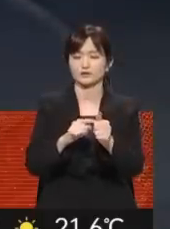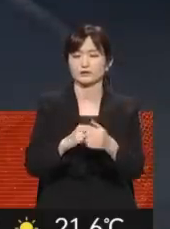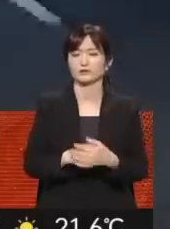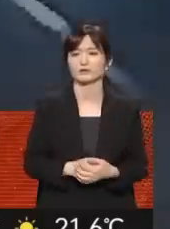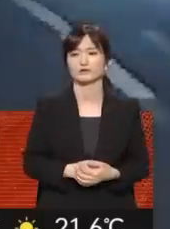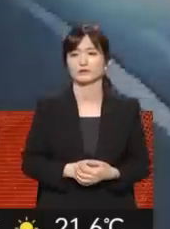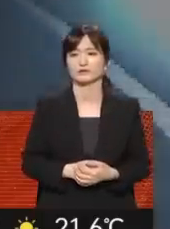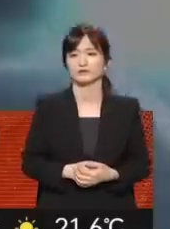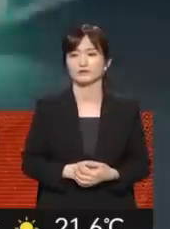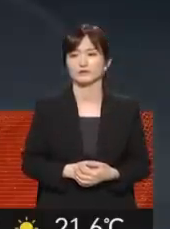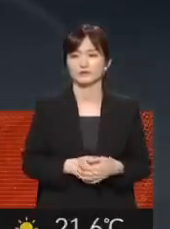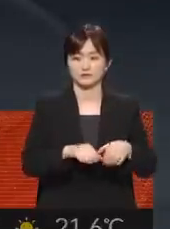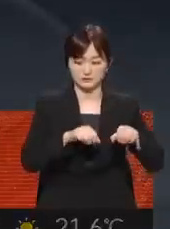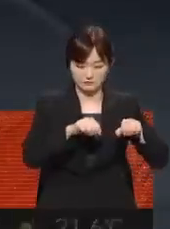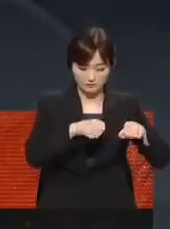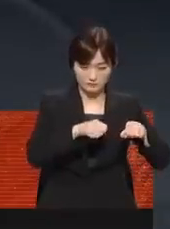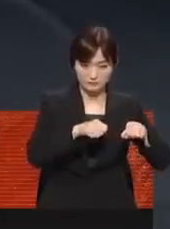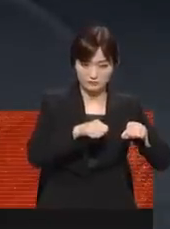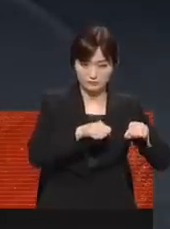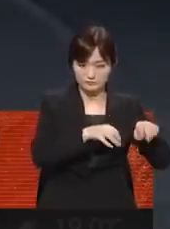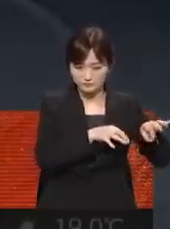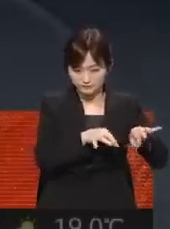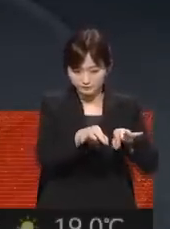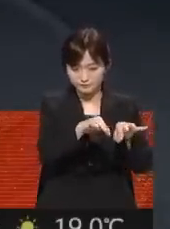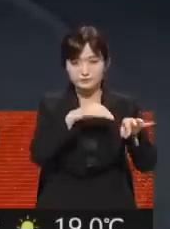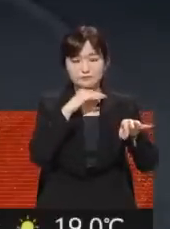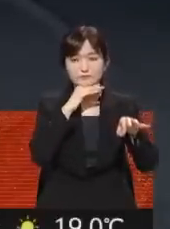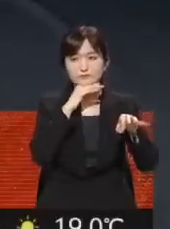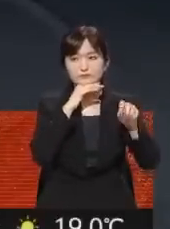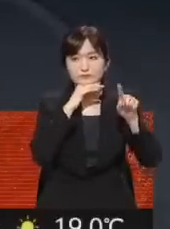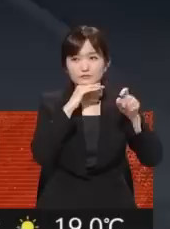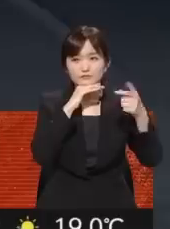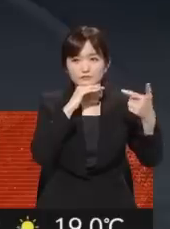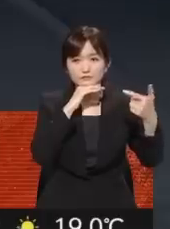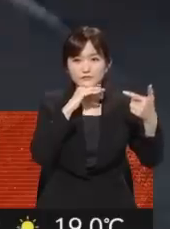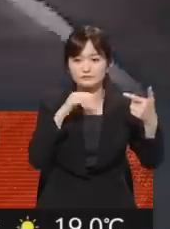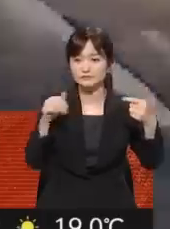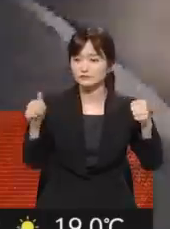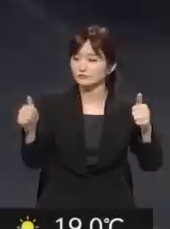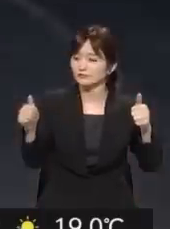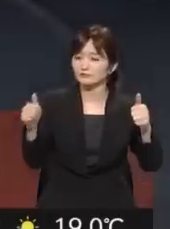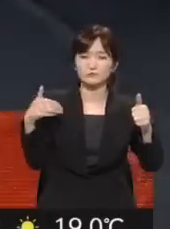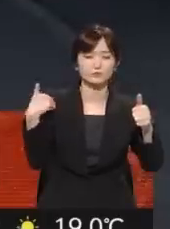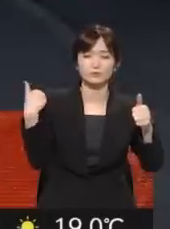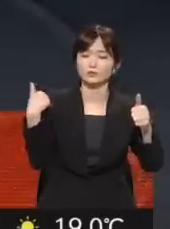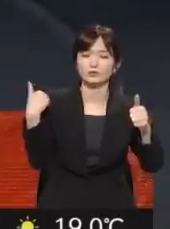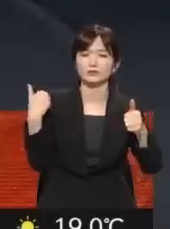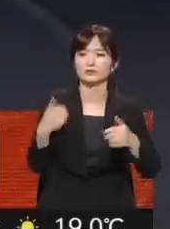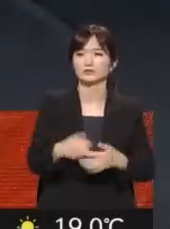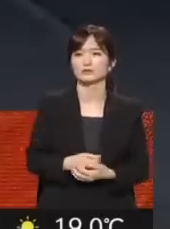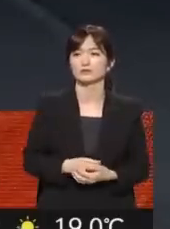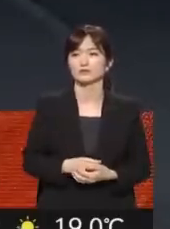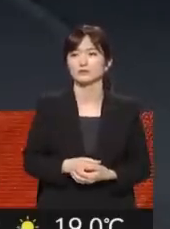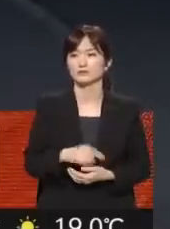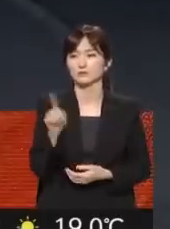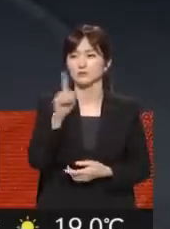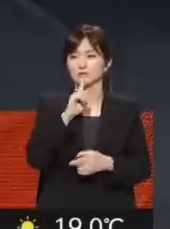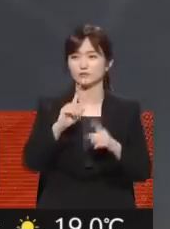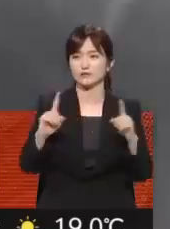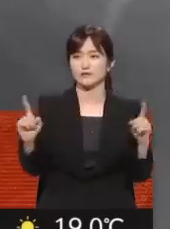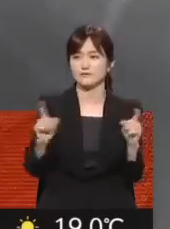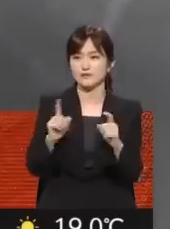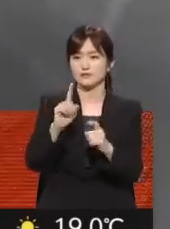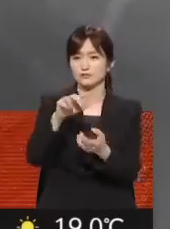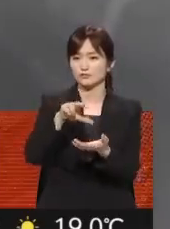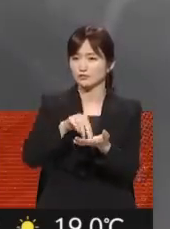또 한대 오토바이 타고 있었던 16살 미성년자로 피해자하고 일면식도 없는 사이였는데 지금 보셨던 것처럼 어떤 언쟁이 있었고